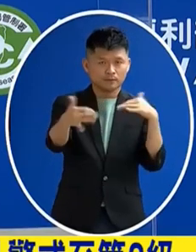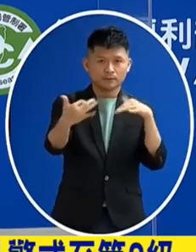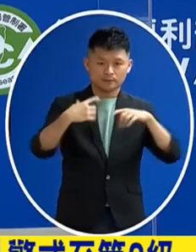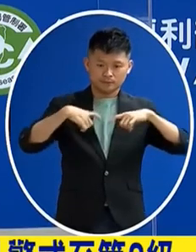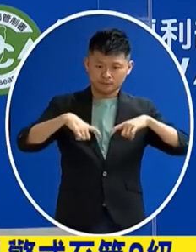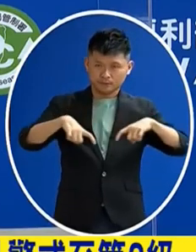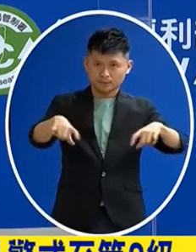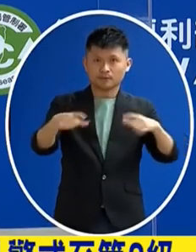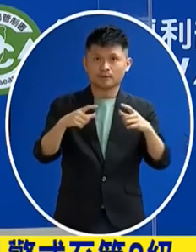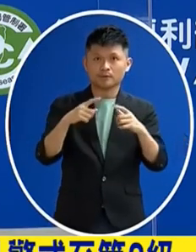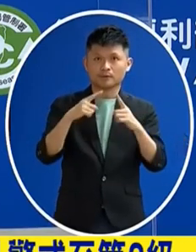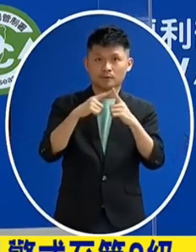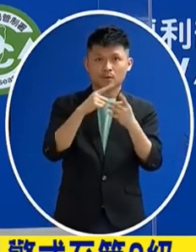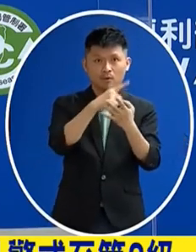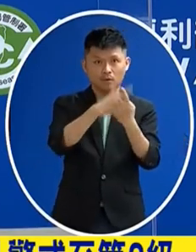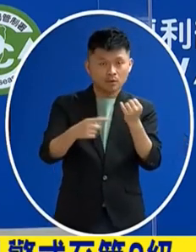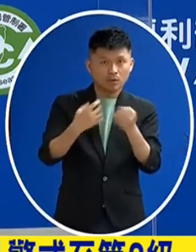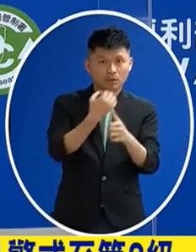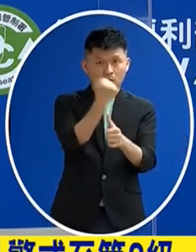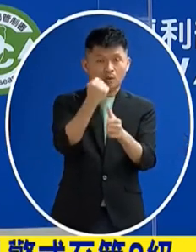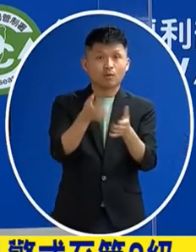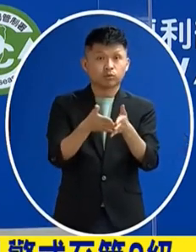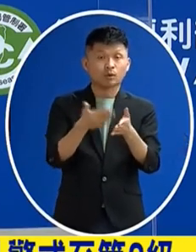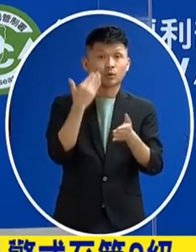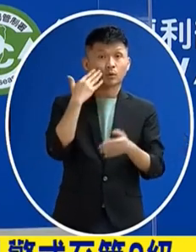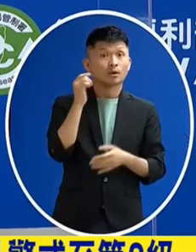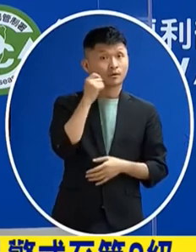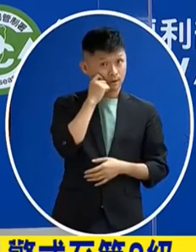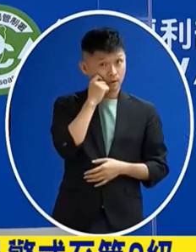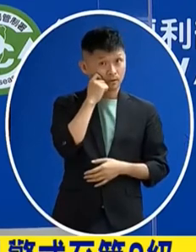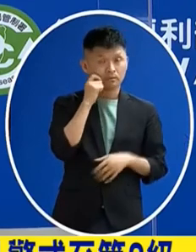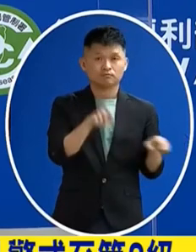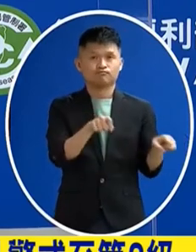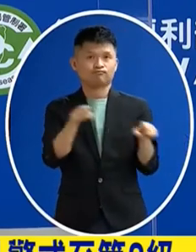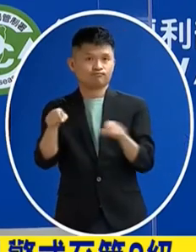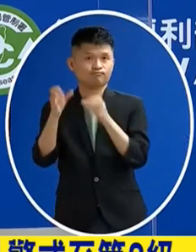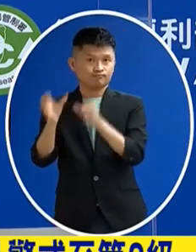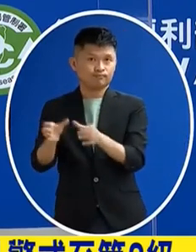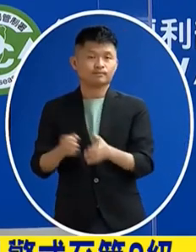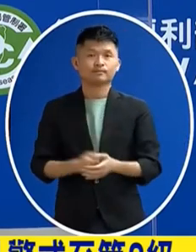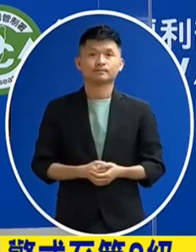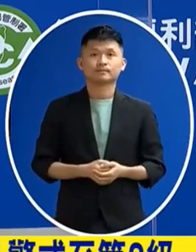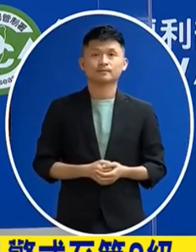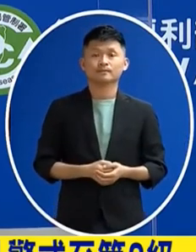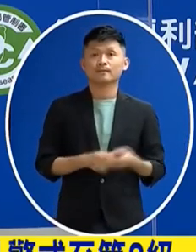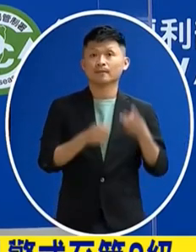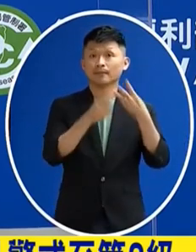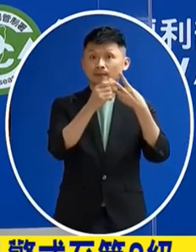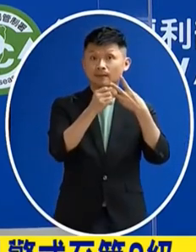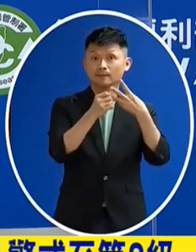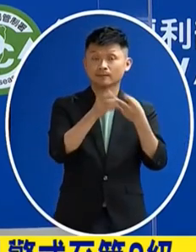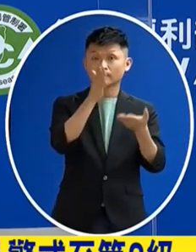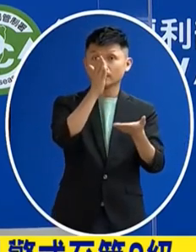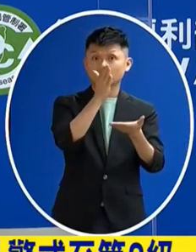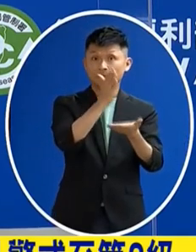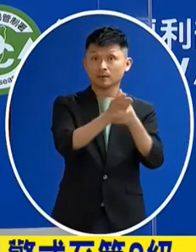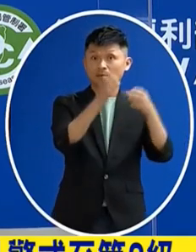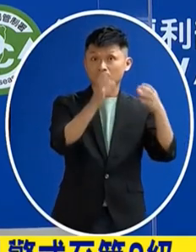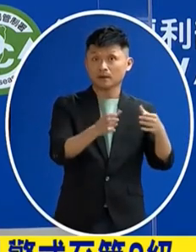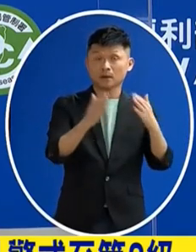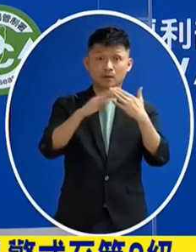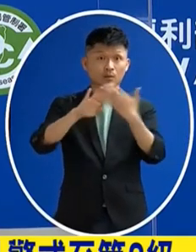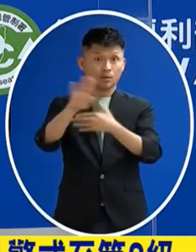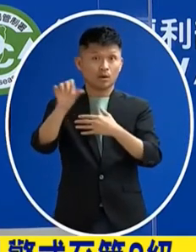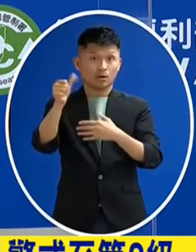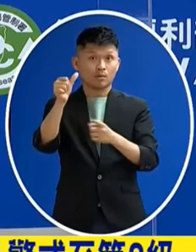等措施，那否则应该要缓办，好，暂缓办理。那三，原则上停办